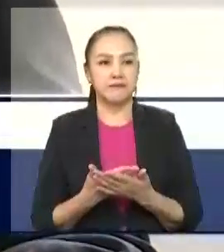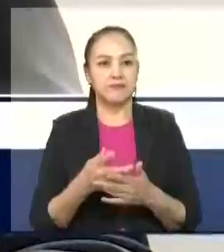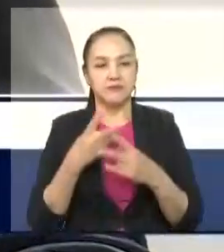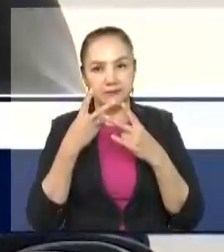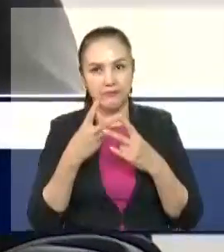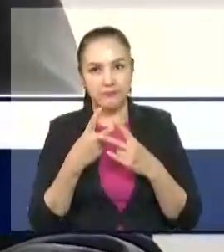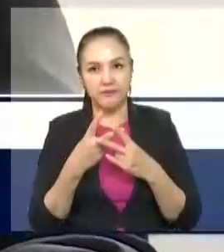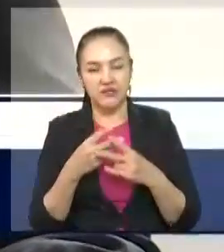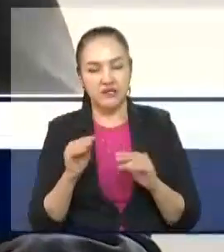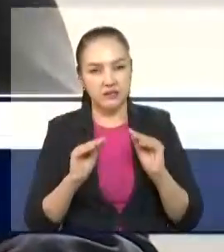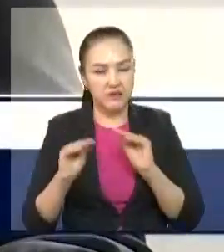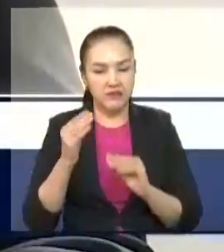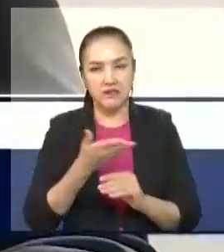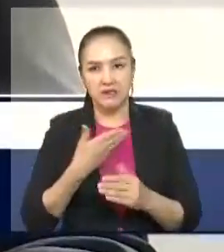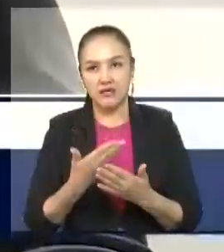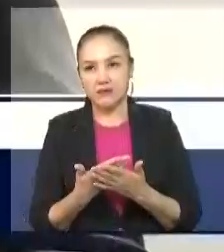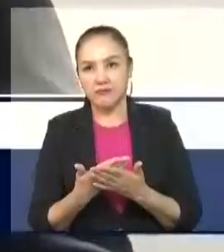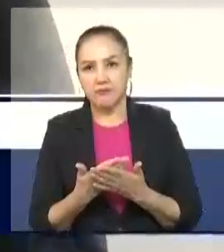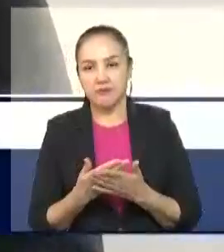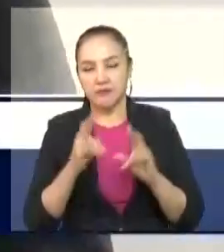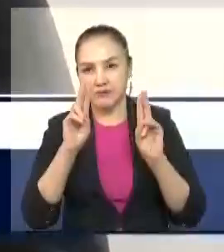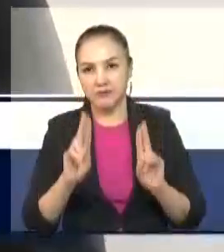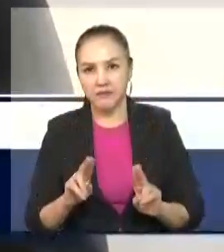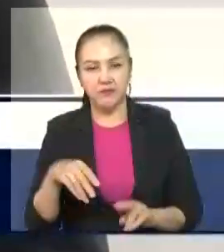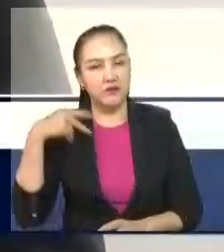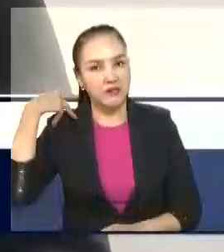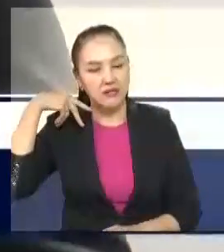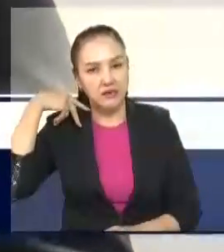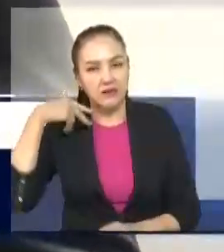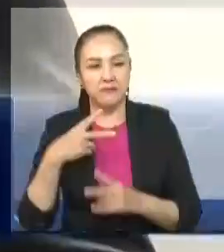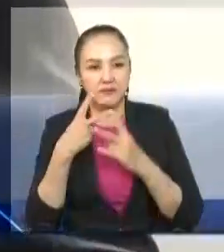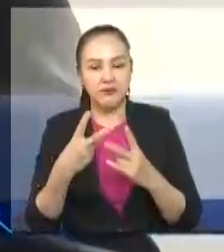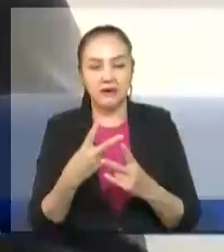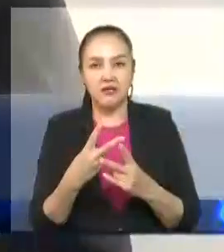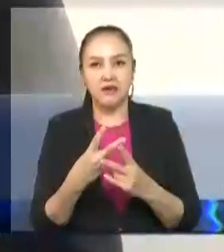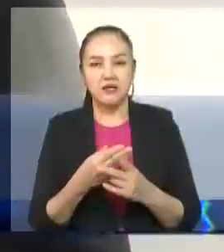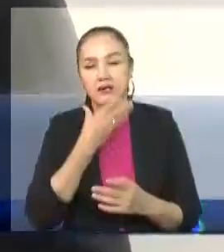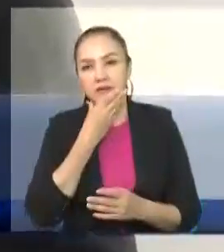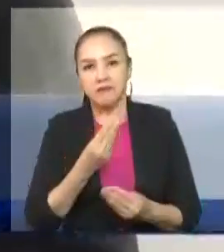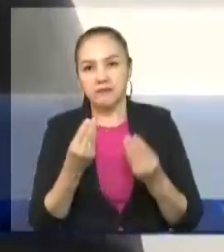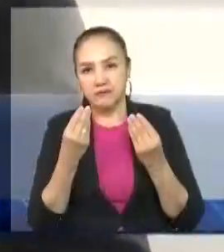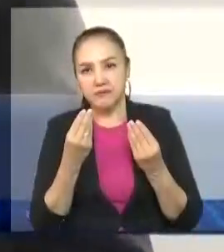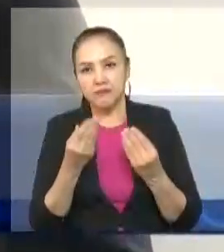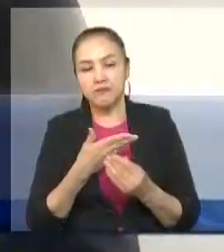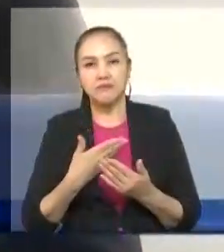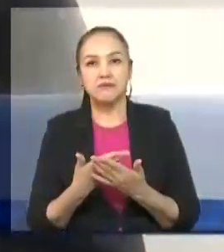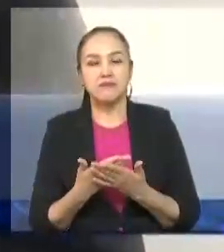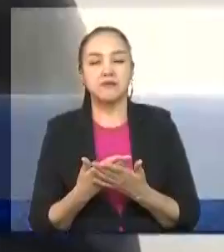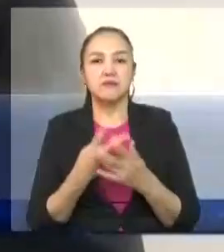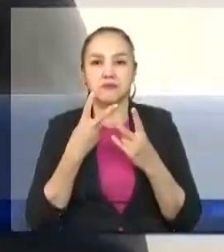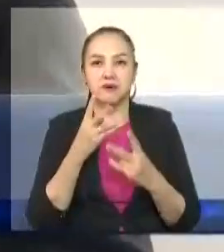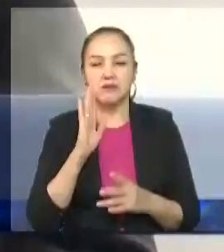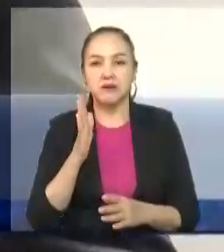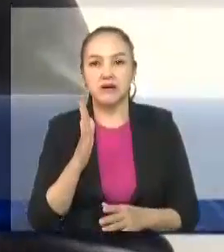представим сцены из нашего традиции, это Сыргасалу, покажем его в красивом образе. Даже наше представление